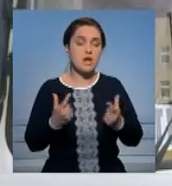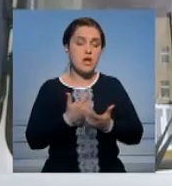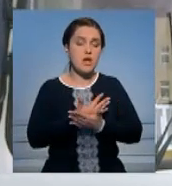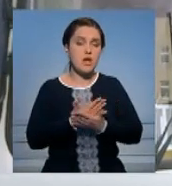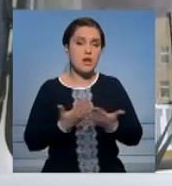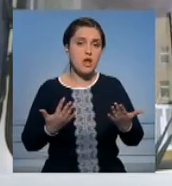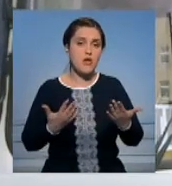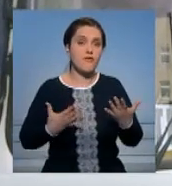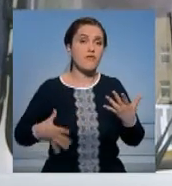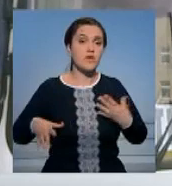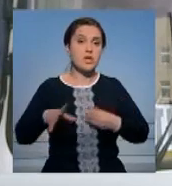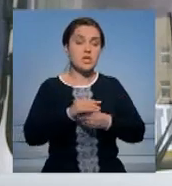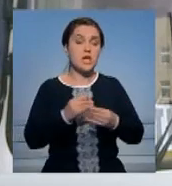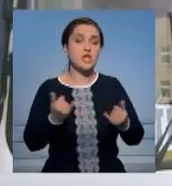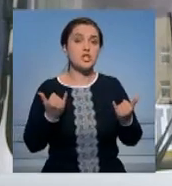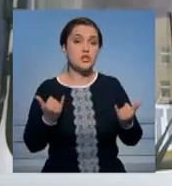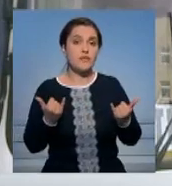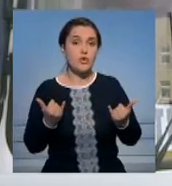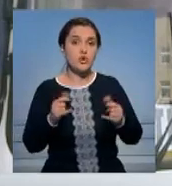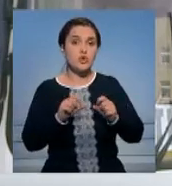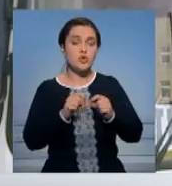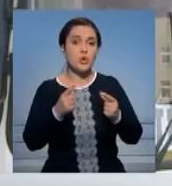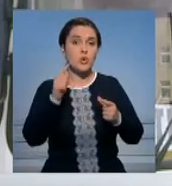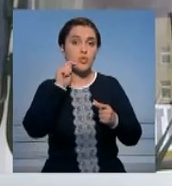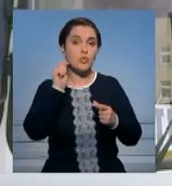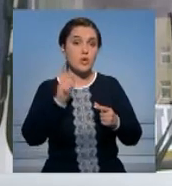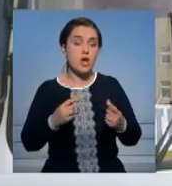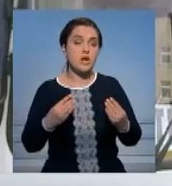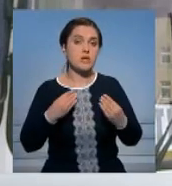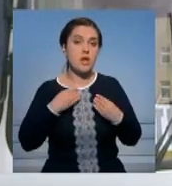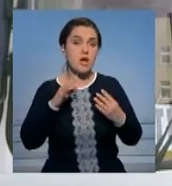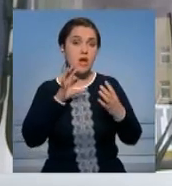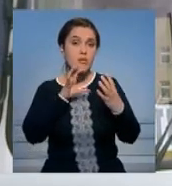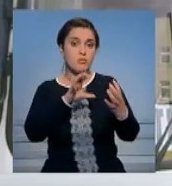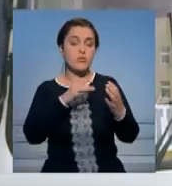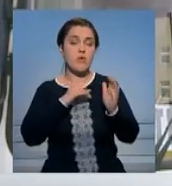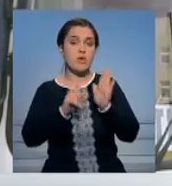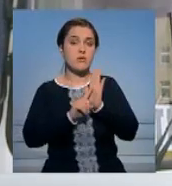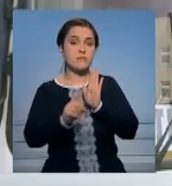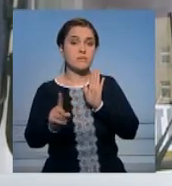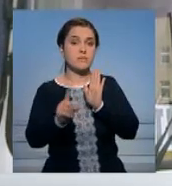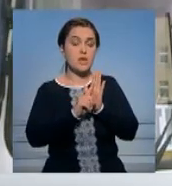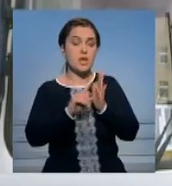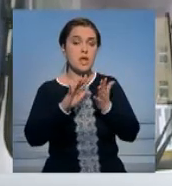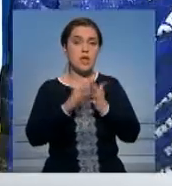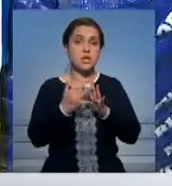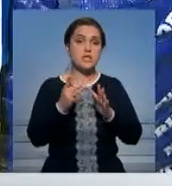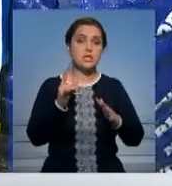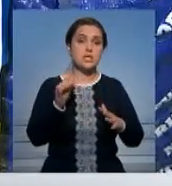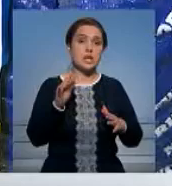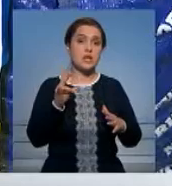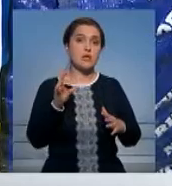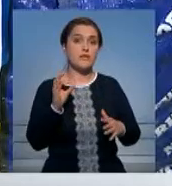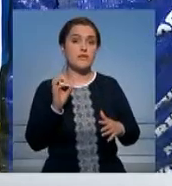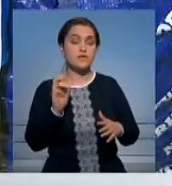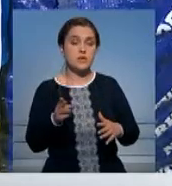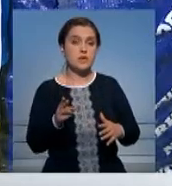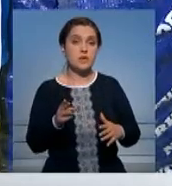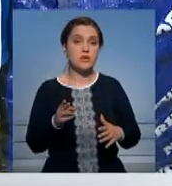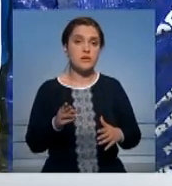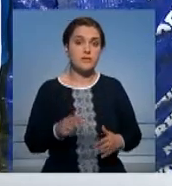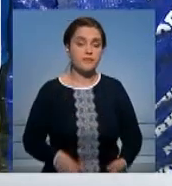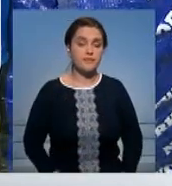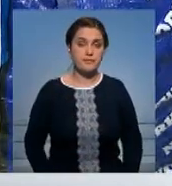и так далее. Все. Сегодня вот школа украинская дает автобус, чтобы мы съездили в Зыряновск. Поэтому такое благое дело укрепляет